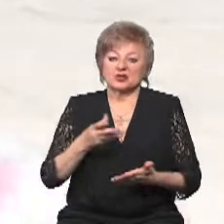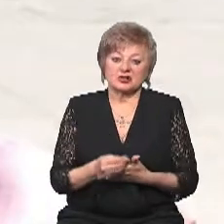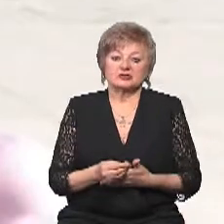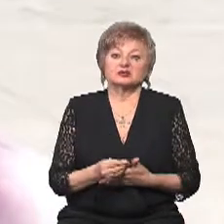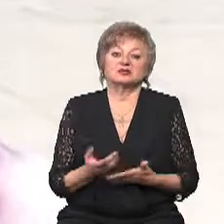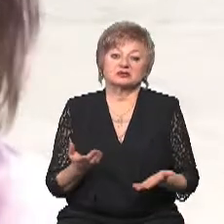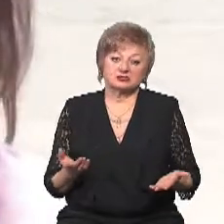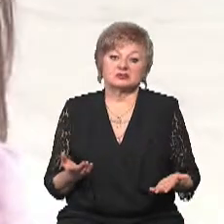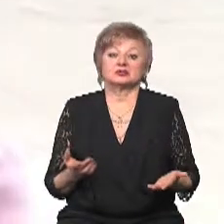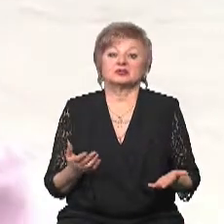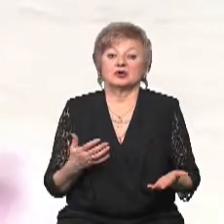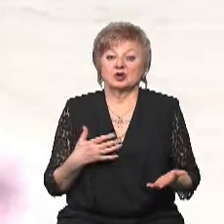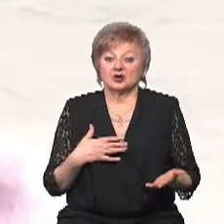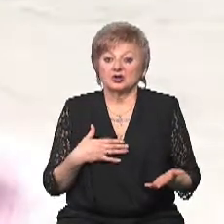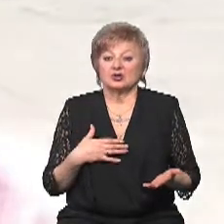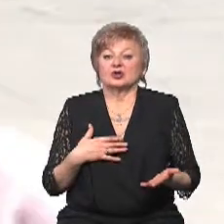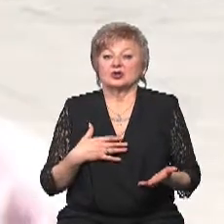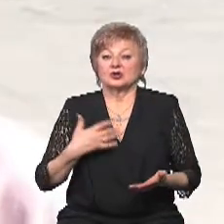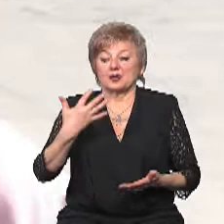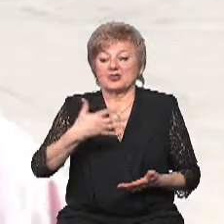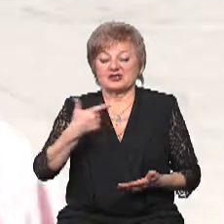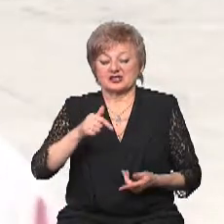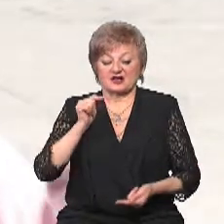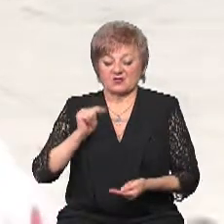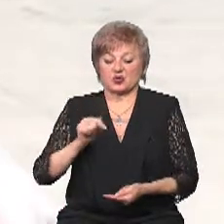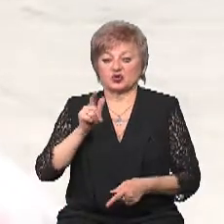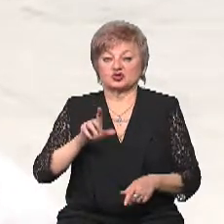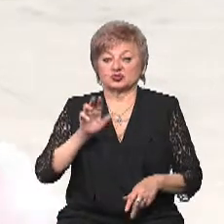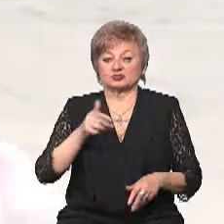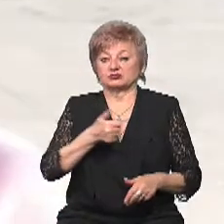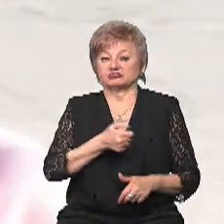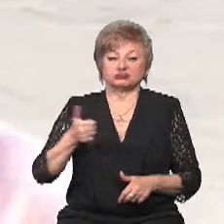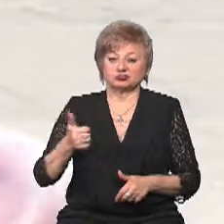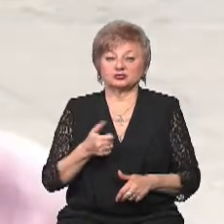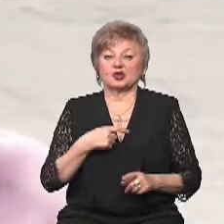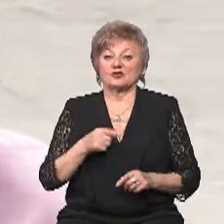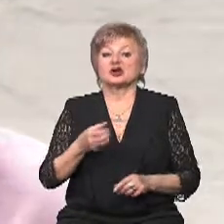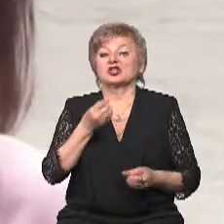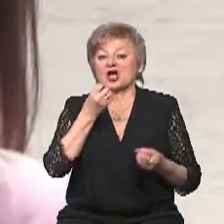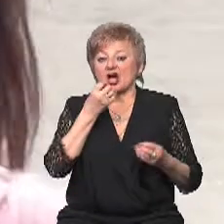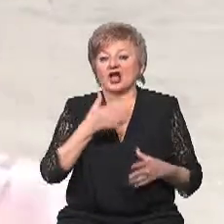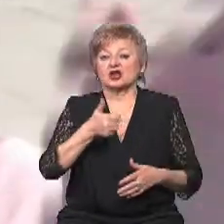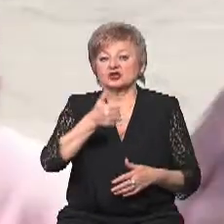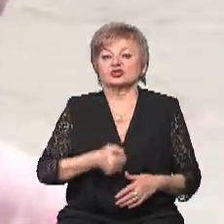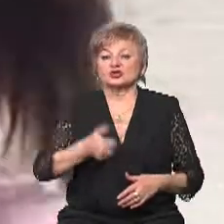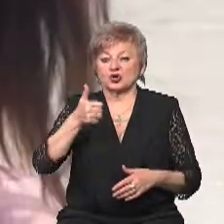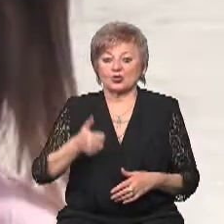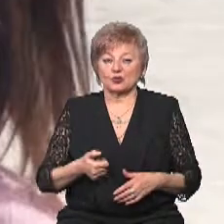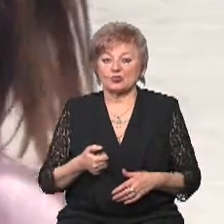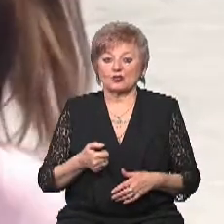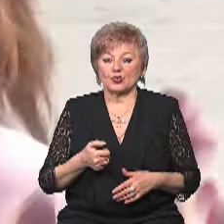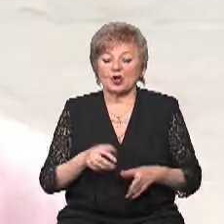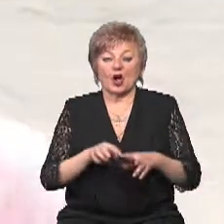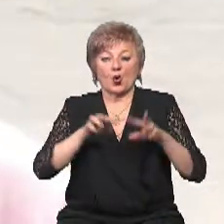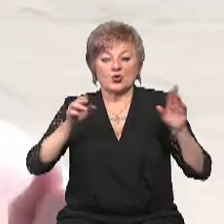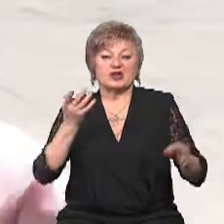ринку на Заводській 70 гривень балончик. Мені пропонували, що дуже гарно розмальовувати стіни в колір стін.